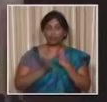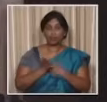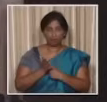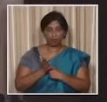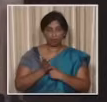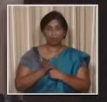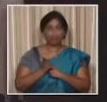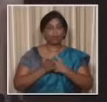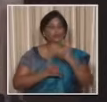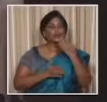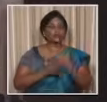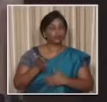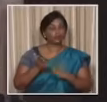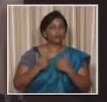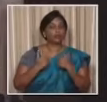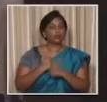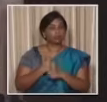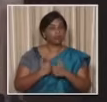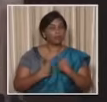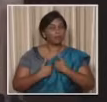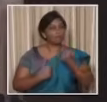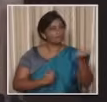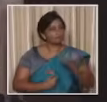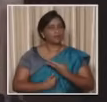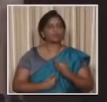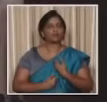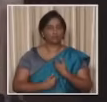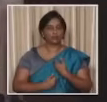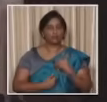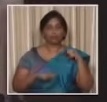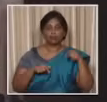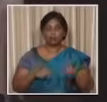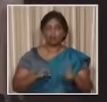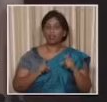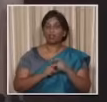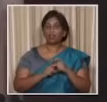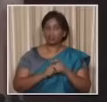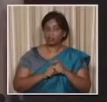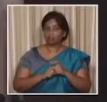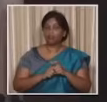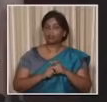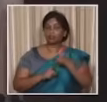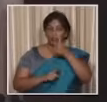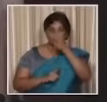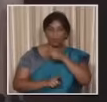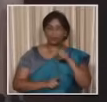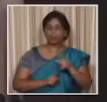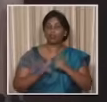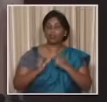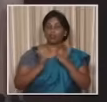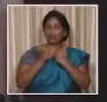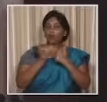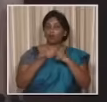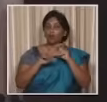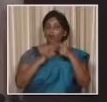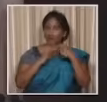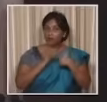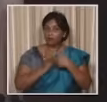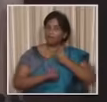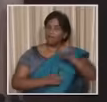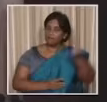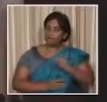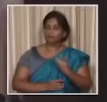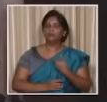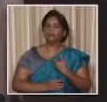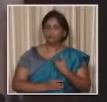දීර වාර්තාව හැදුවෙත් මට මඩ ගහන්න මේ ධම්මික ව්‍යාජ විගණන වාර්තාව හැදුවෙත් මට